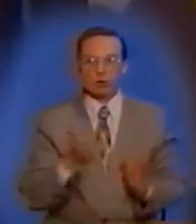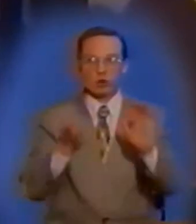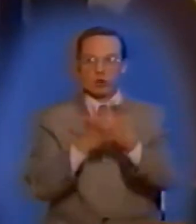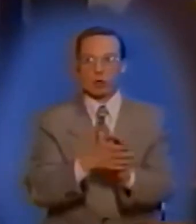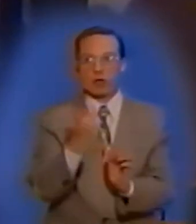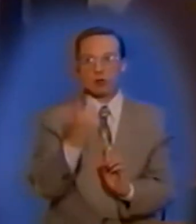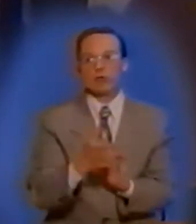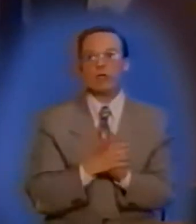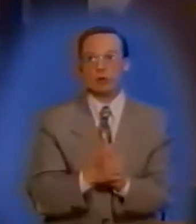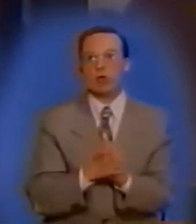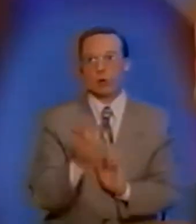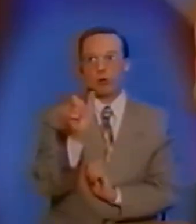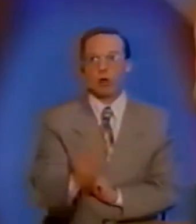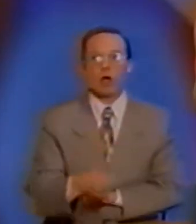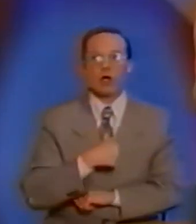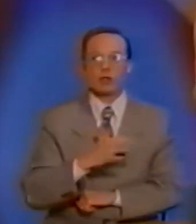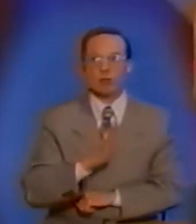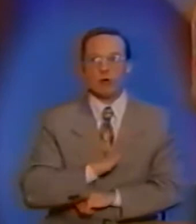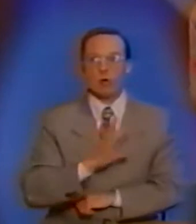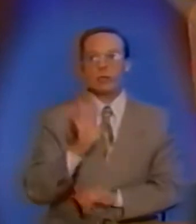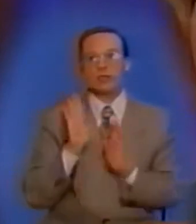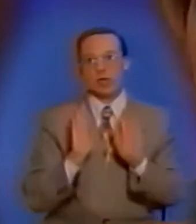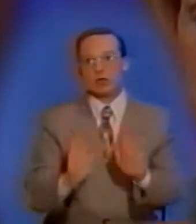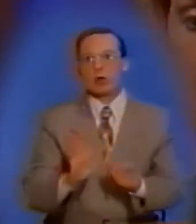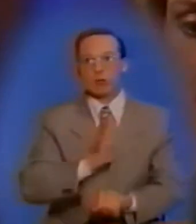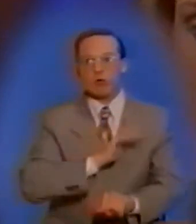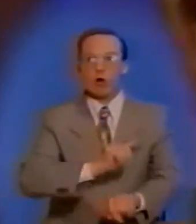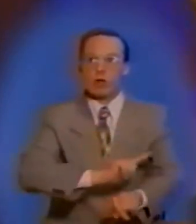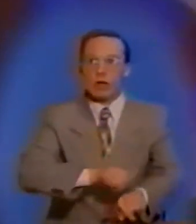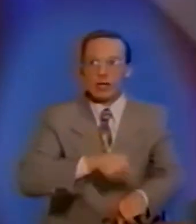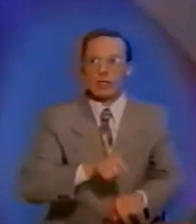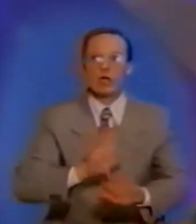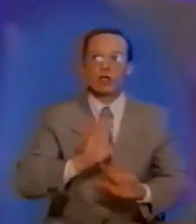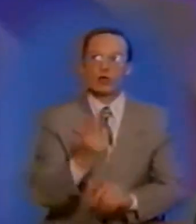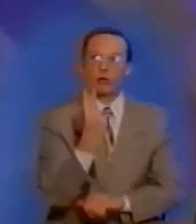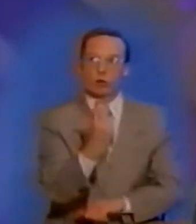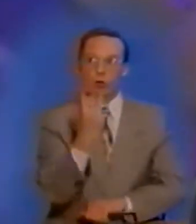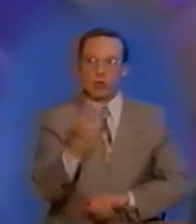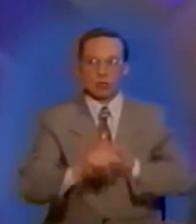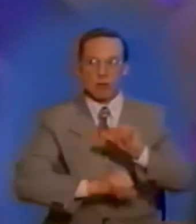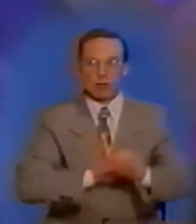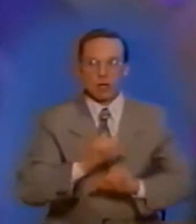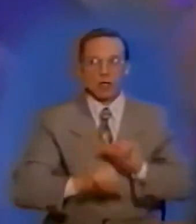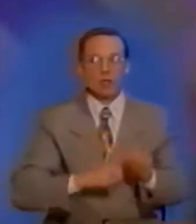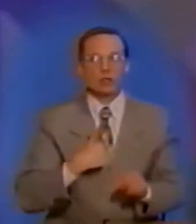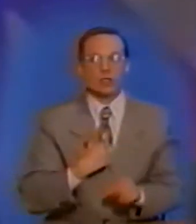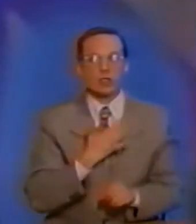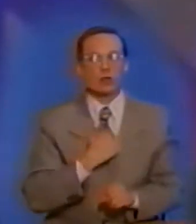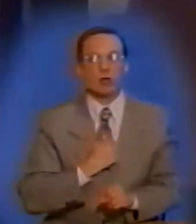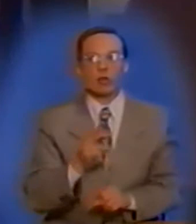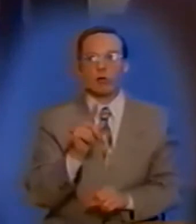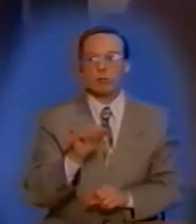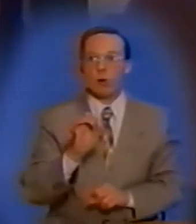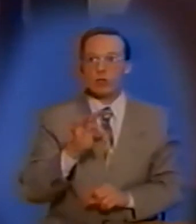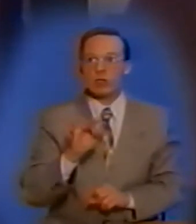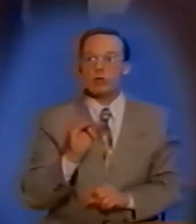draugu. Aš buvau tiesiog, nu, buvo laikas kažkas 2-3 metai, kad aš neturėjau boyfriendo. Ir aš tada